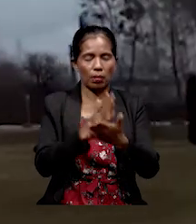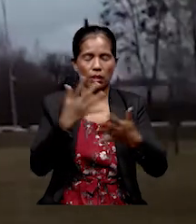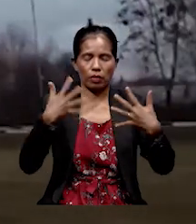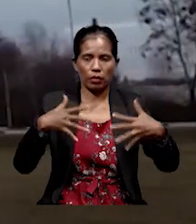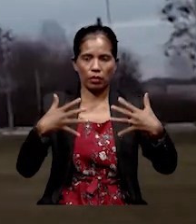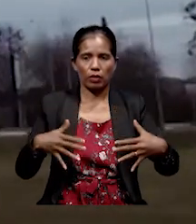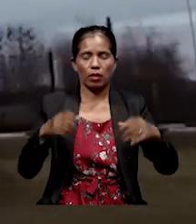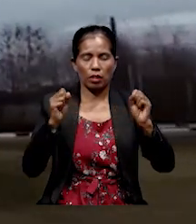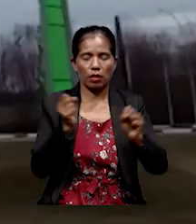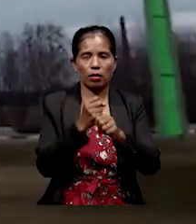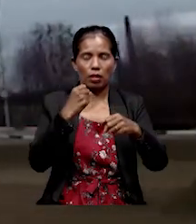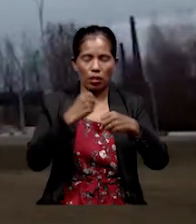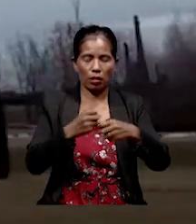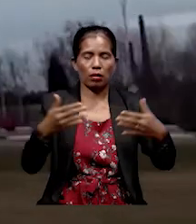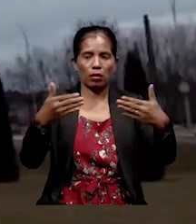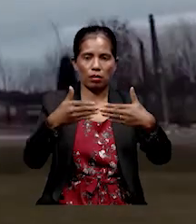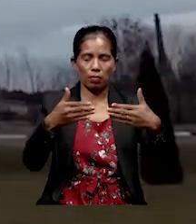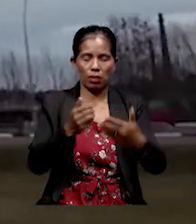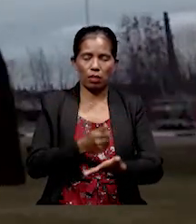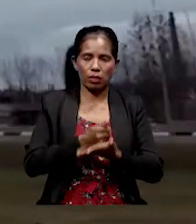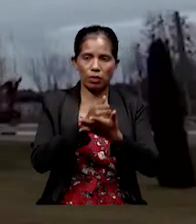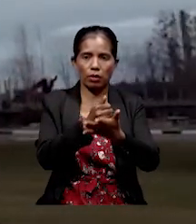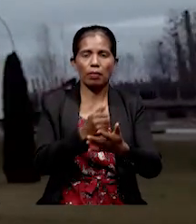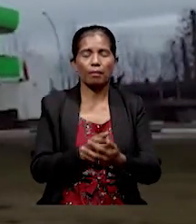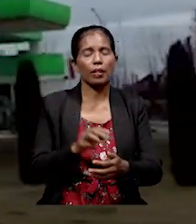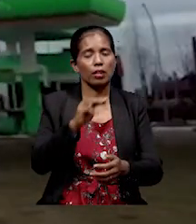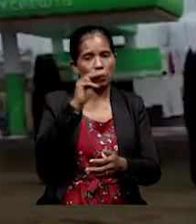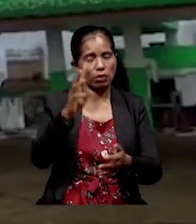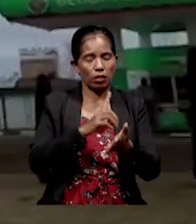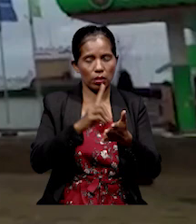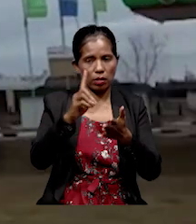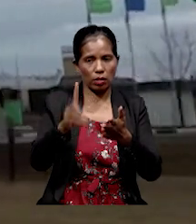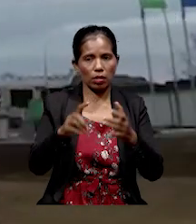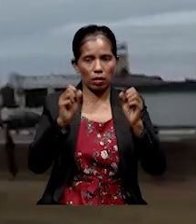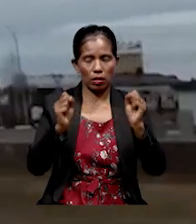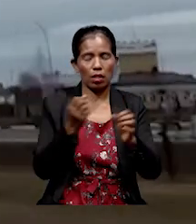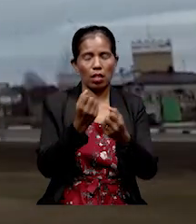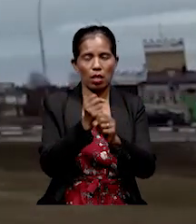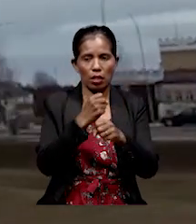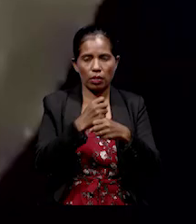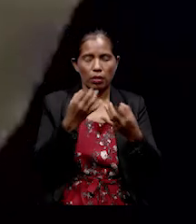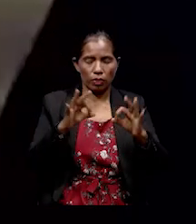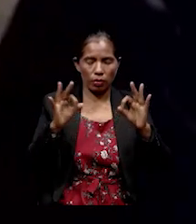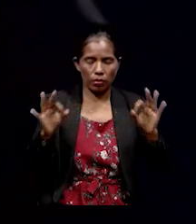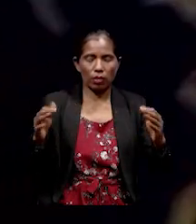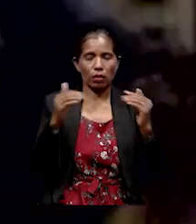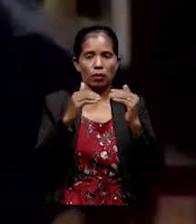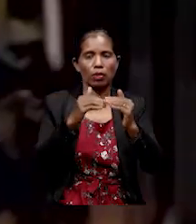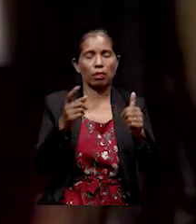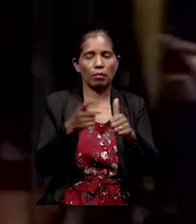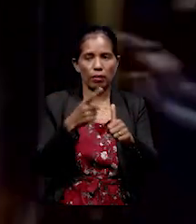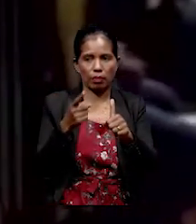hari koridor humanitariu idam. Ia segunda finalisne Rusia na Ukrania remata ona negosiasau ronde dahuluk ia